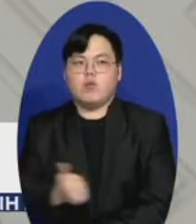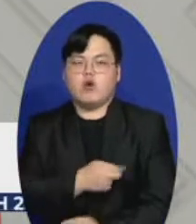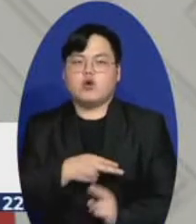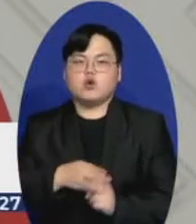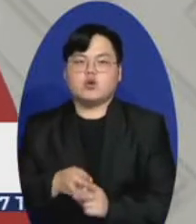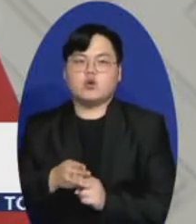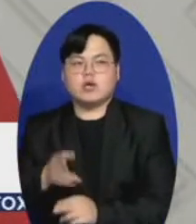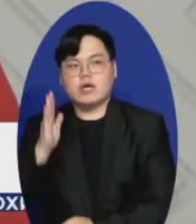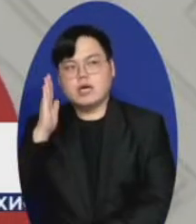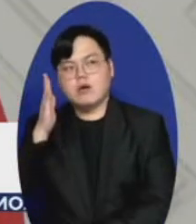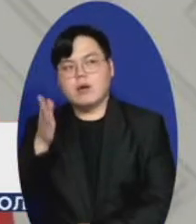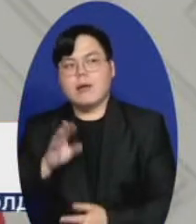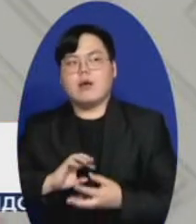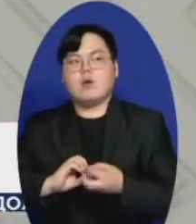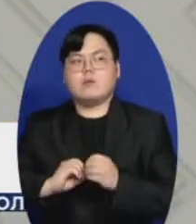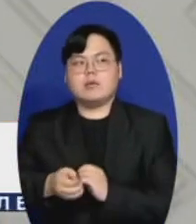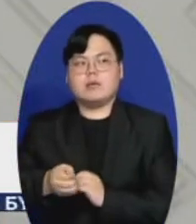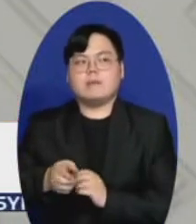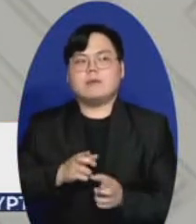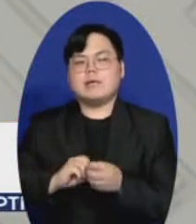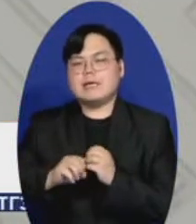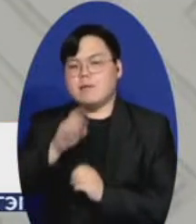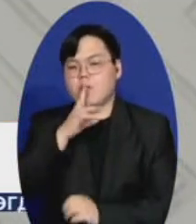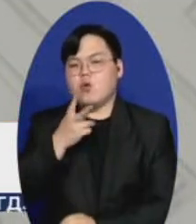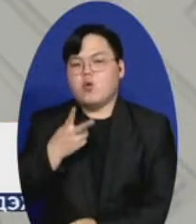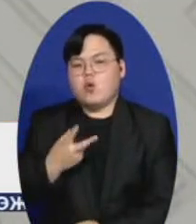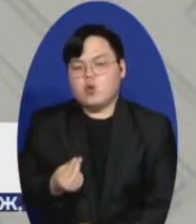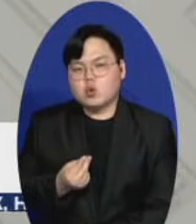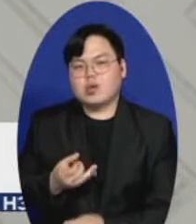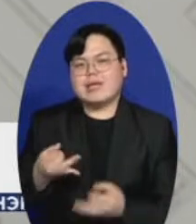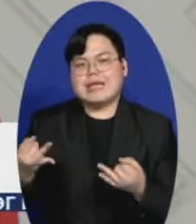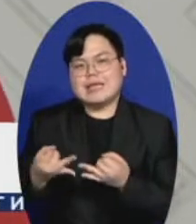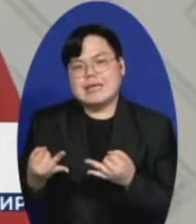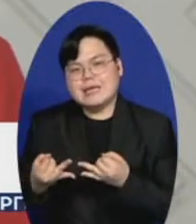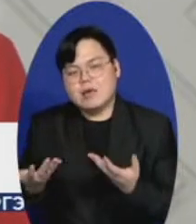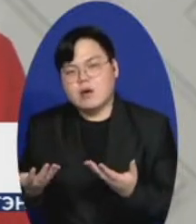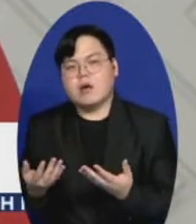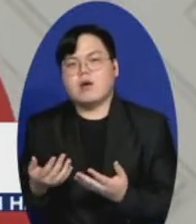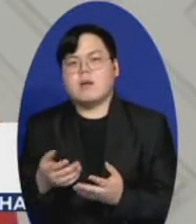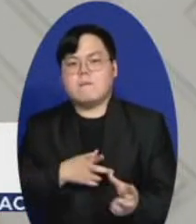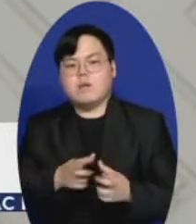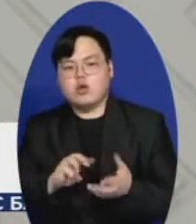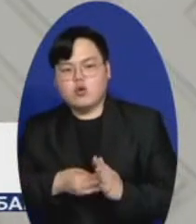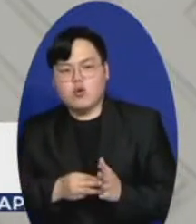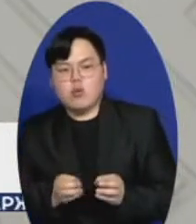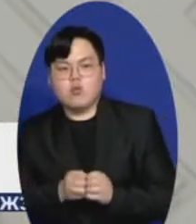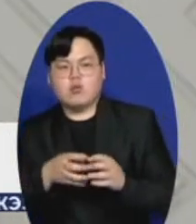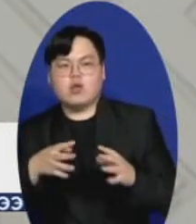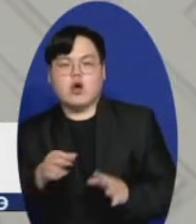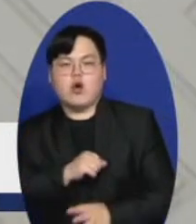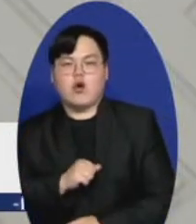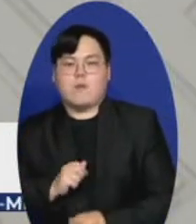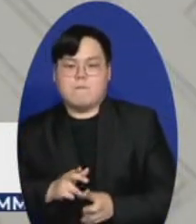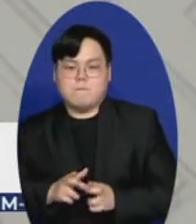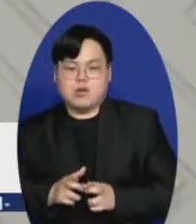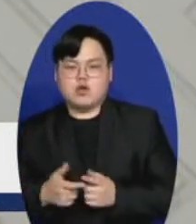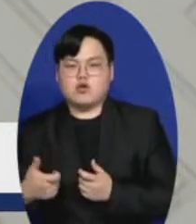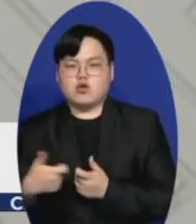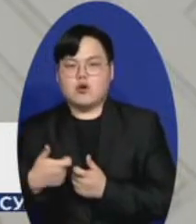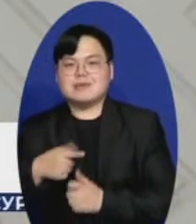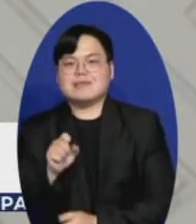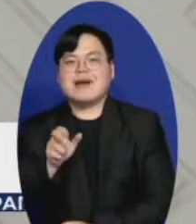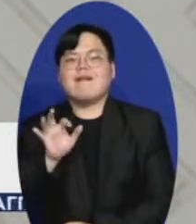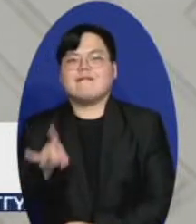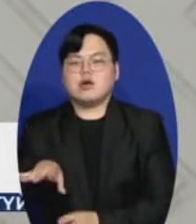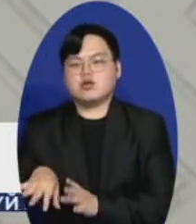туслалцаа. Цаашид бизнесээ хэрхэн хөгжүүлэх, өргөжүүлэх, сахимжуулах, бизнес төлөвлөгөө боловсруулах, өөрийн бизнестээ тохирсон